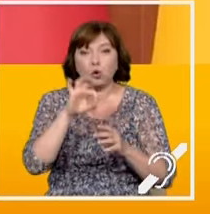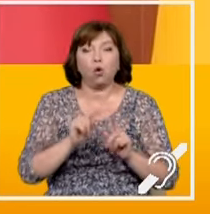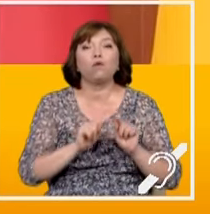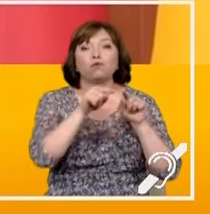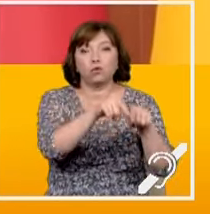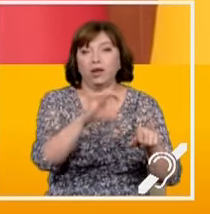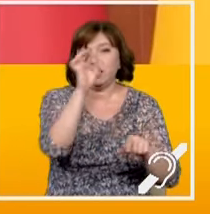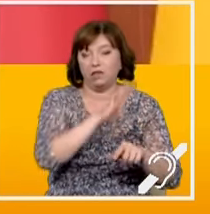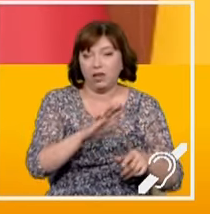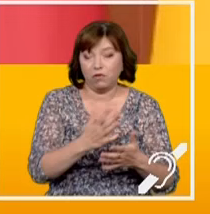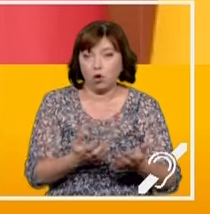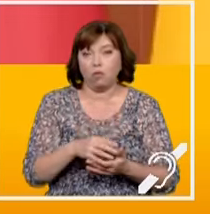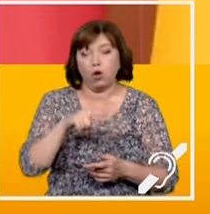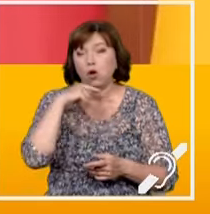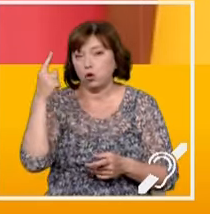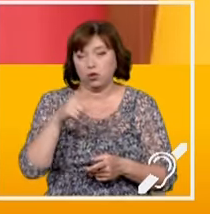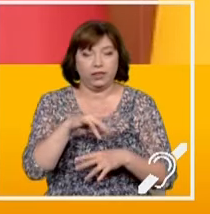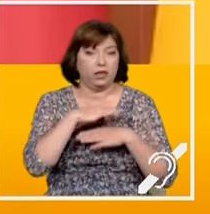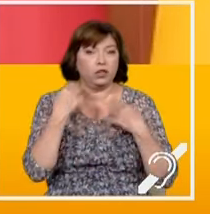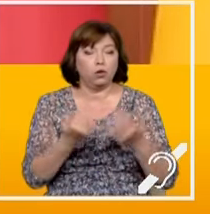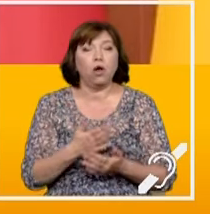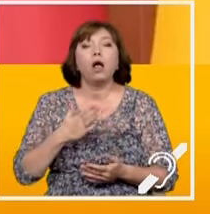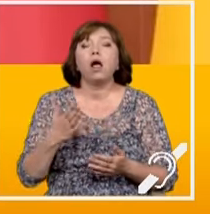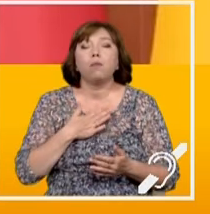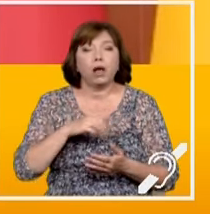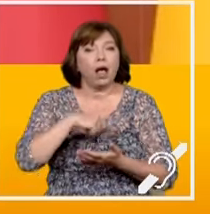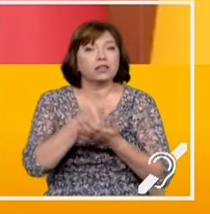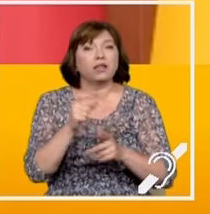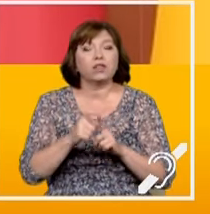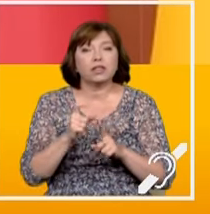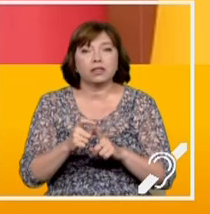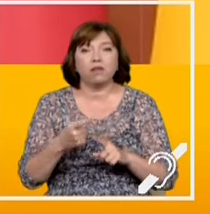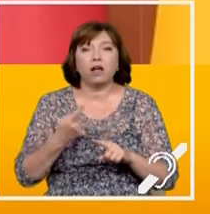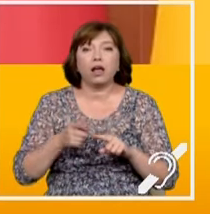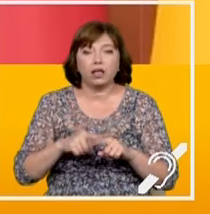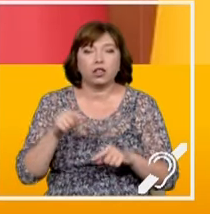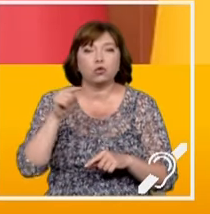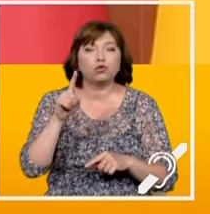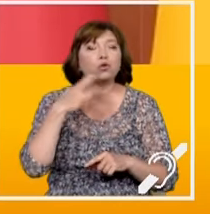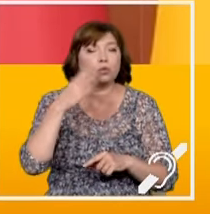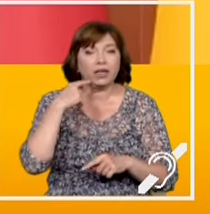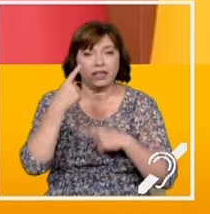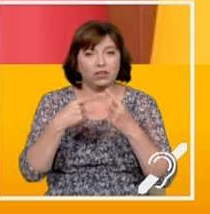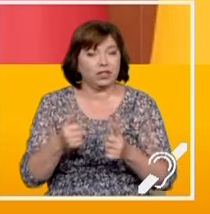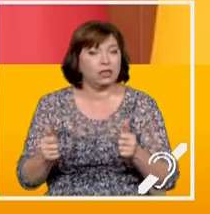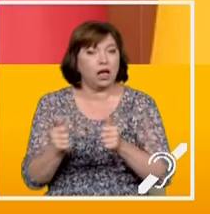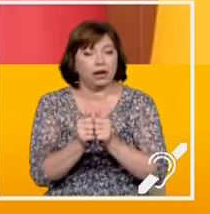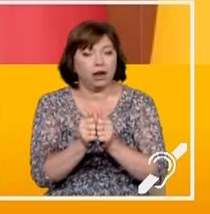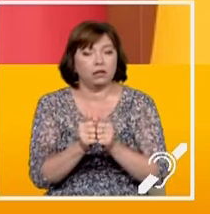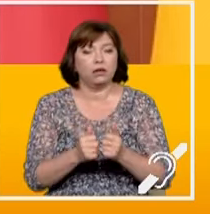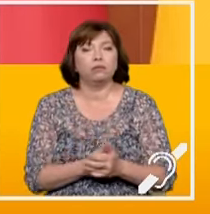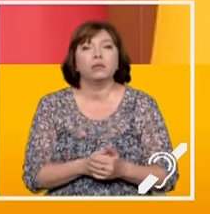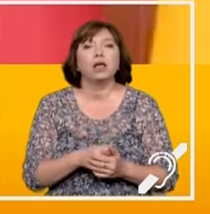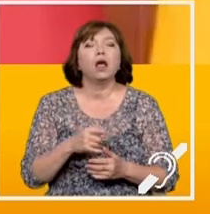dumneavoastră la Uniunea Europeană. Mesajul meu cel mai important este astăzi că România vă este alături, ferm,